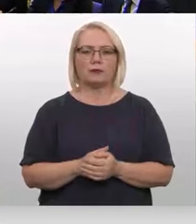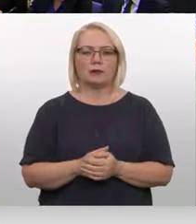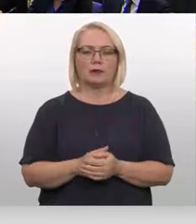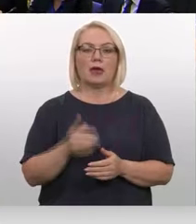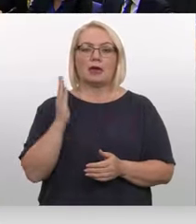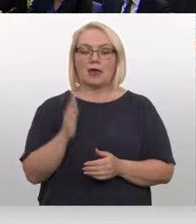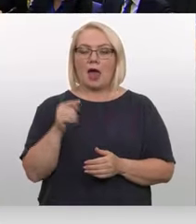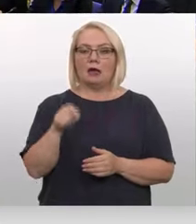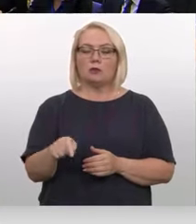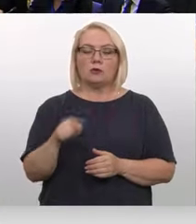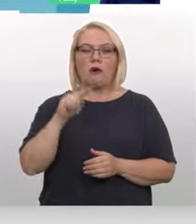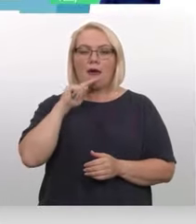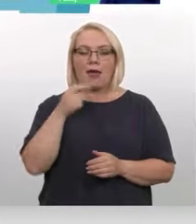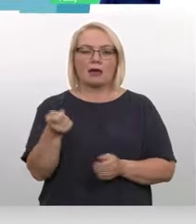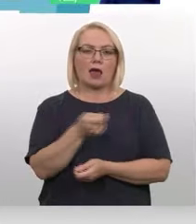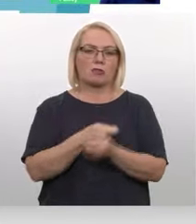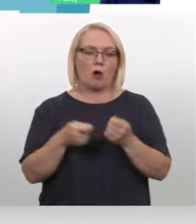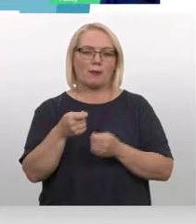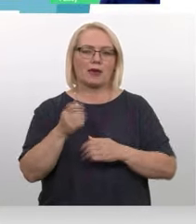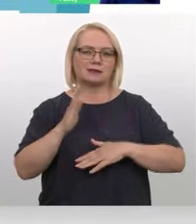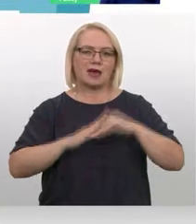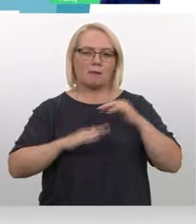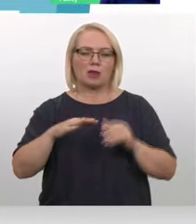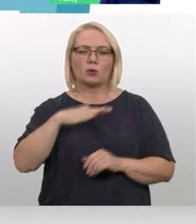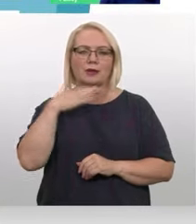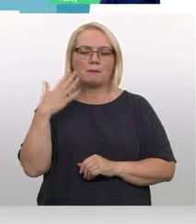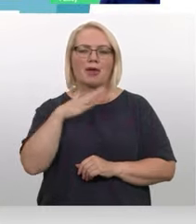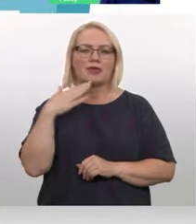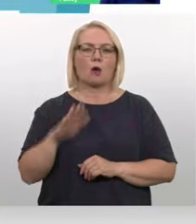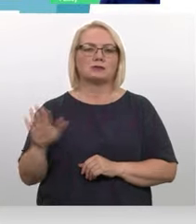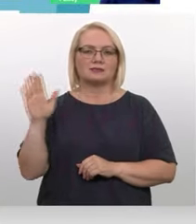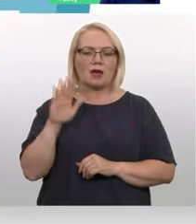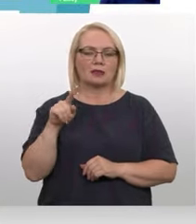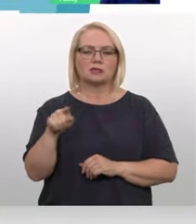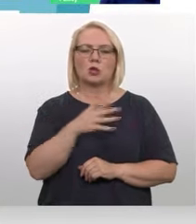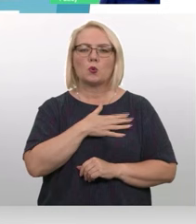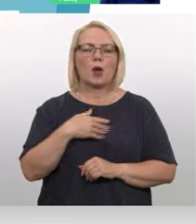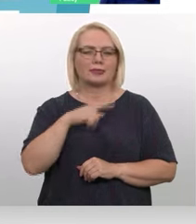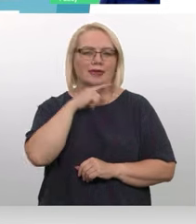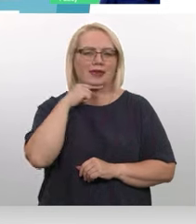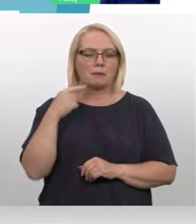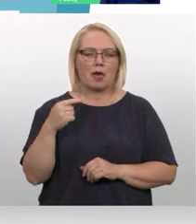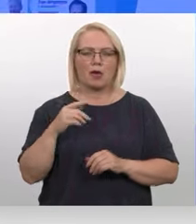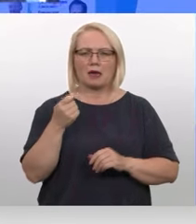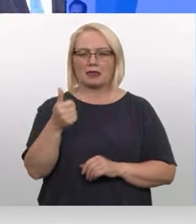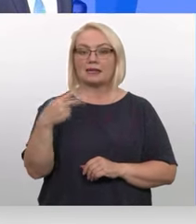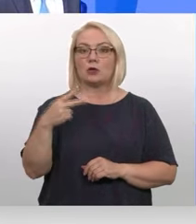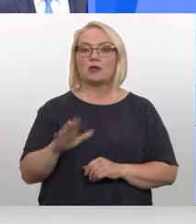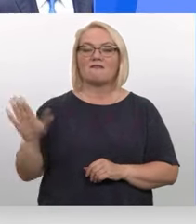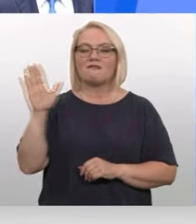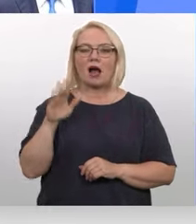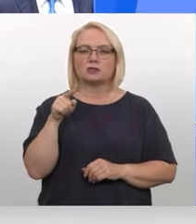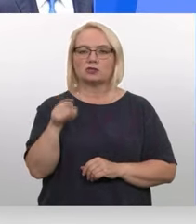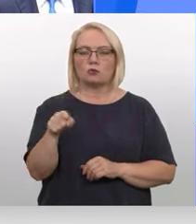Jā, šo te ekonomikas portfeli, protams, gribēja ļoti daudzas valstis, tas ir iekārots, to gribēja gan arī 20 valstis, bet nu